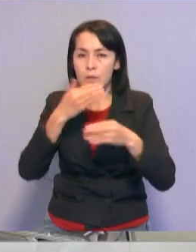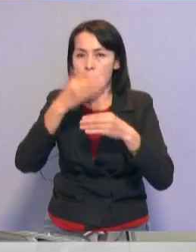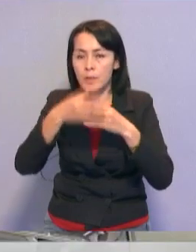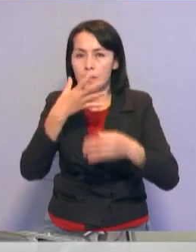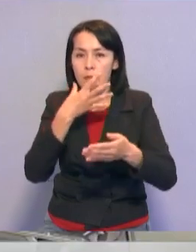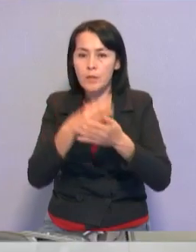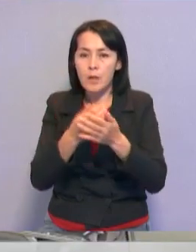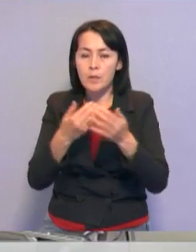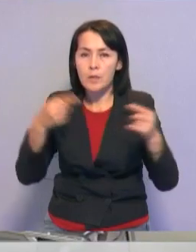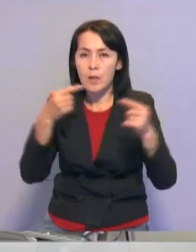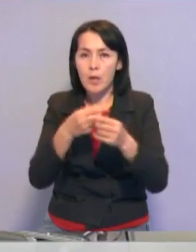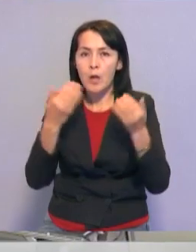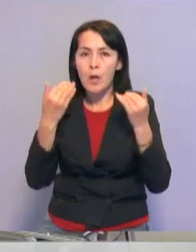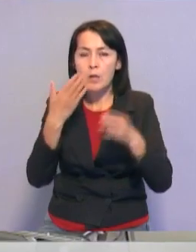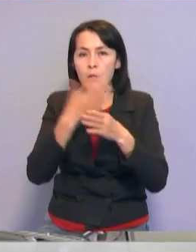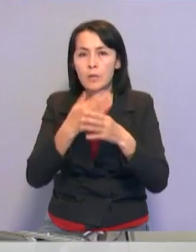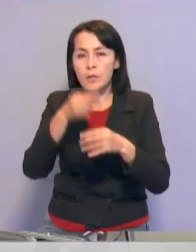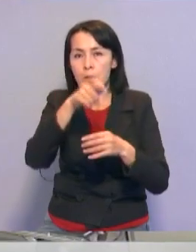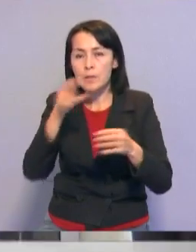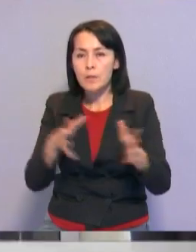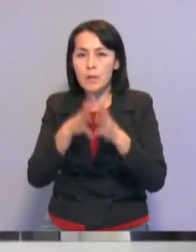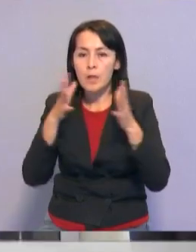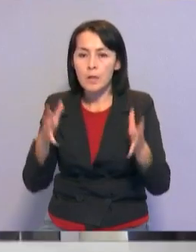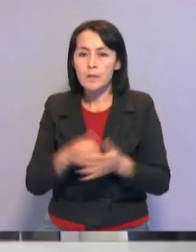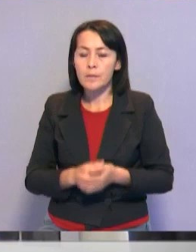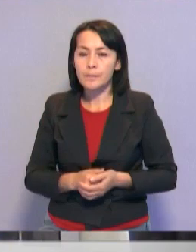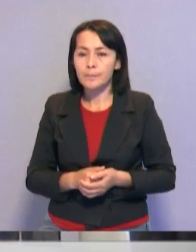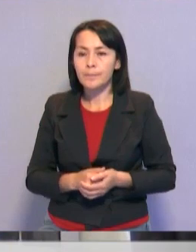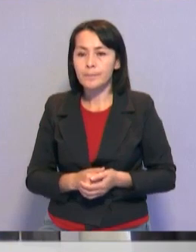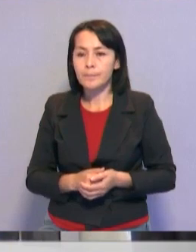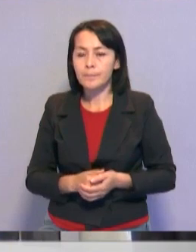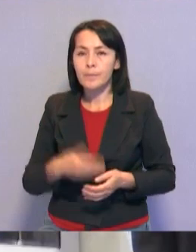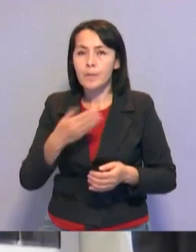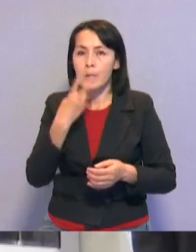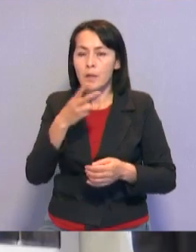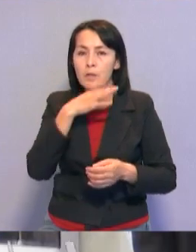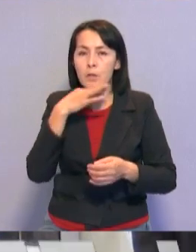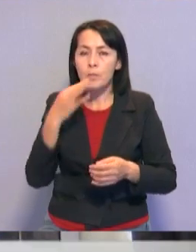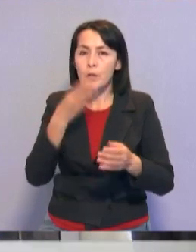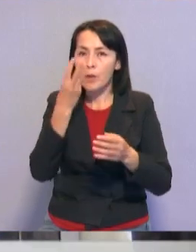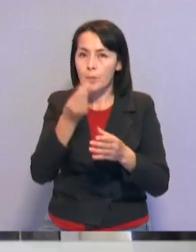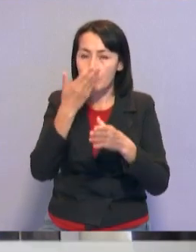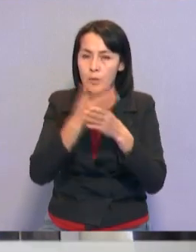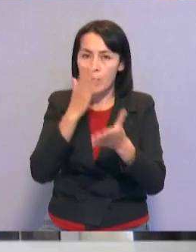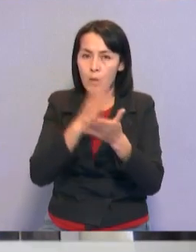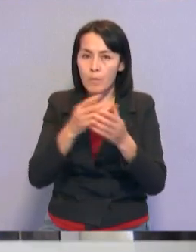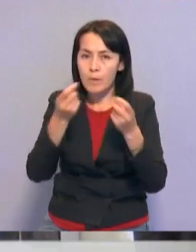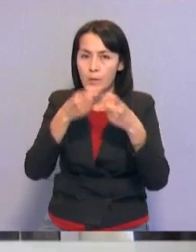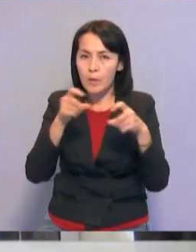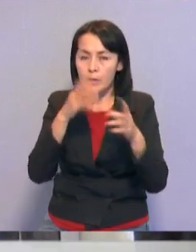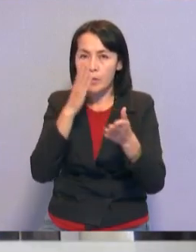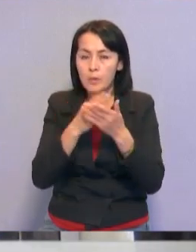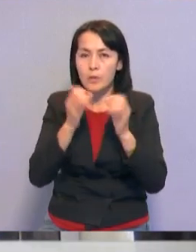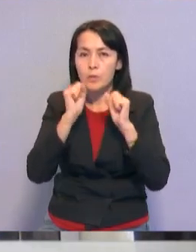своей значимости. Напротив, спектр услуг для клиентов расширяется. Депозиты Russell Gazer. Мы оказываем также финансовые услуги. Карточки